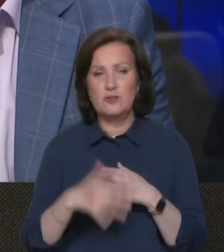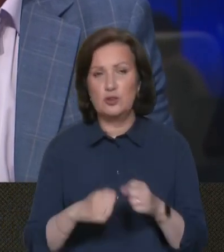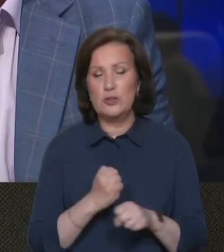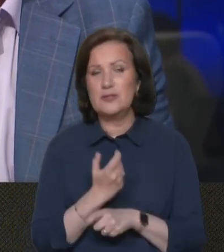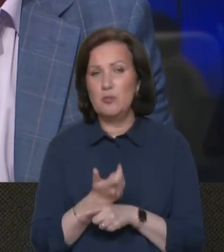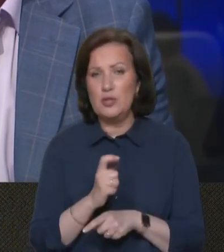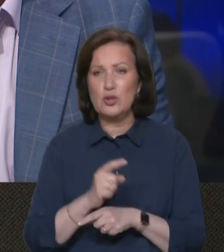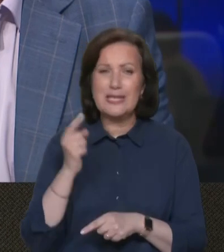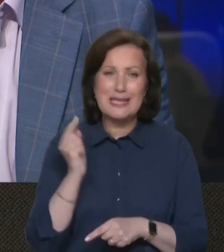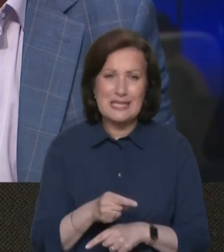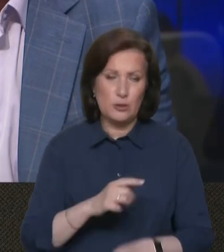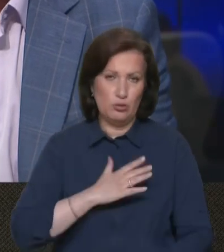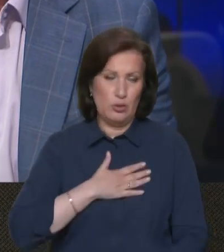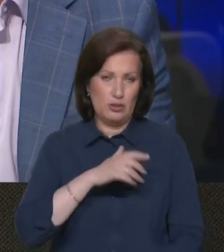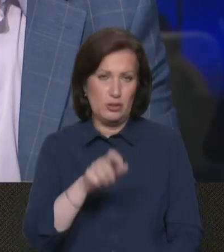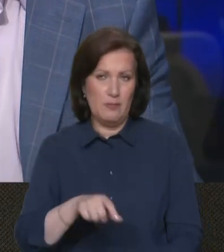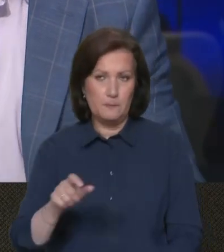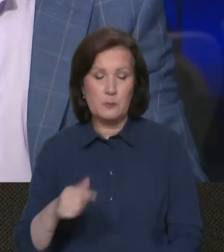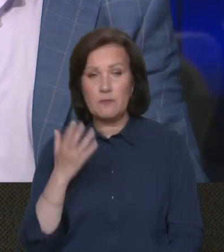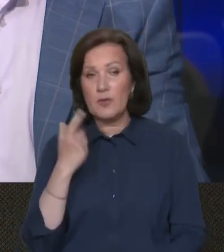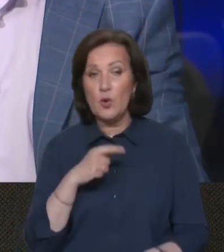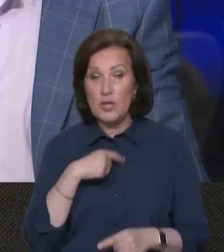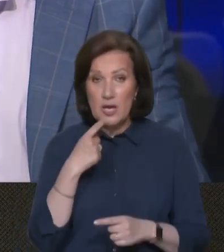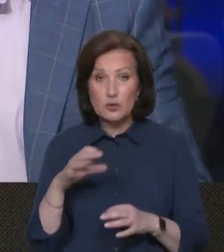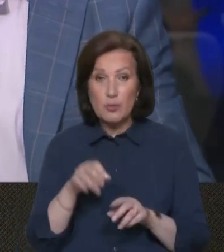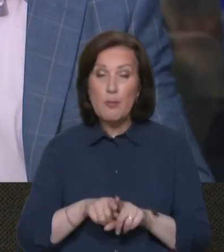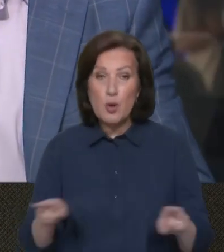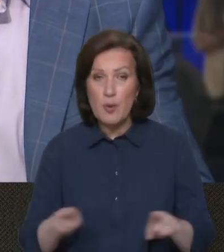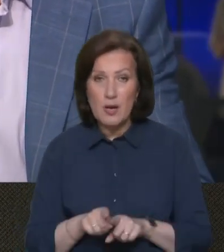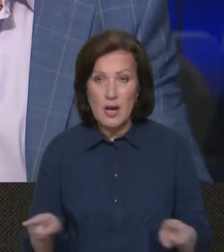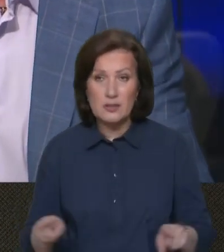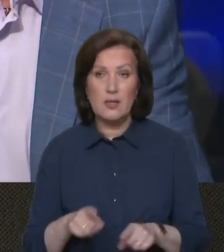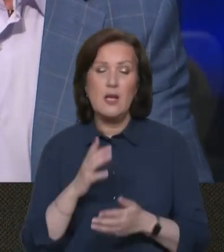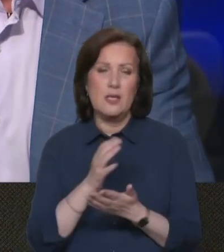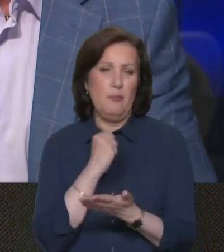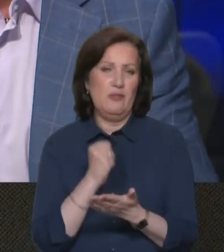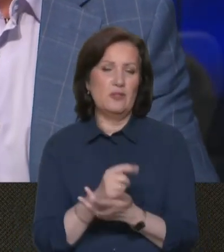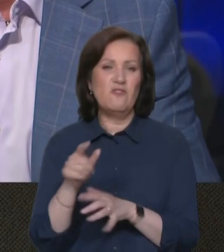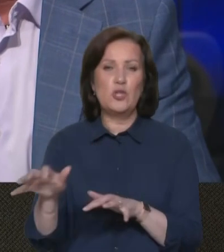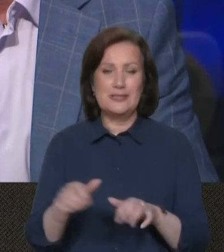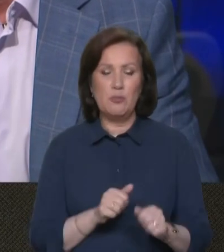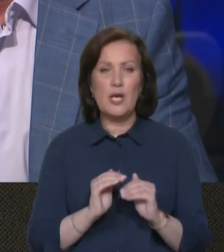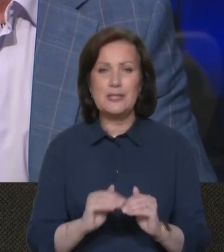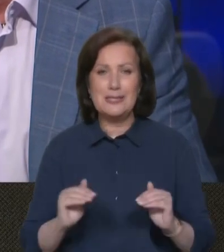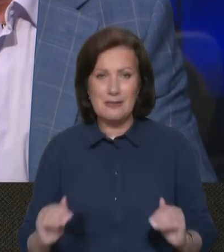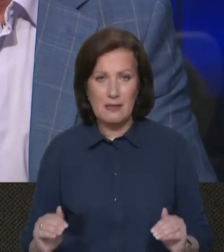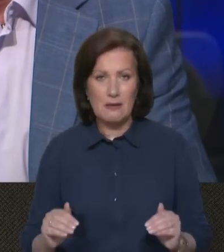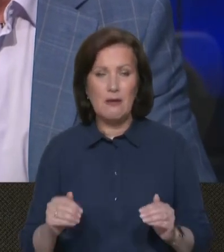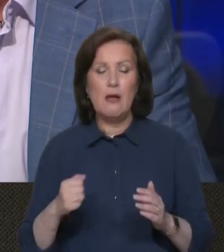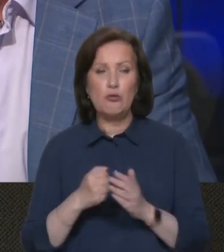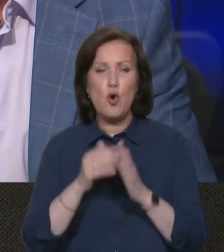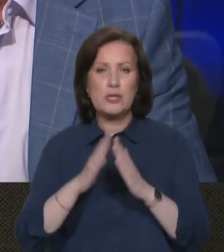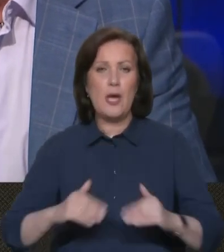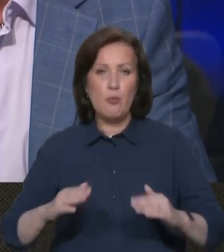зробили з більш ніж тисячою наших мешканців. А коли я кажу про пропаганду, то є підтвердження. Вони забирають наших дітей наразі до